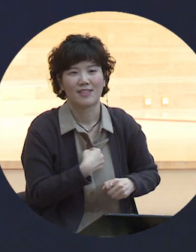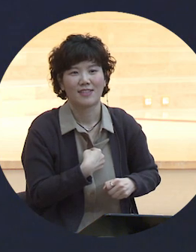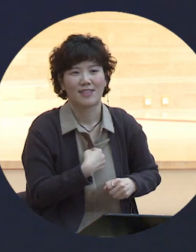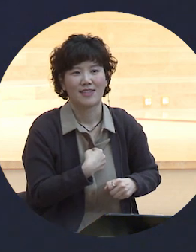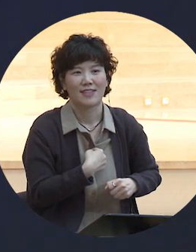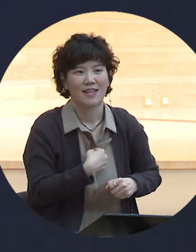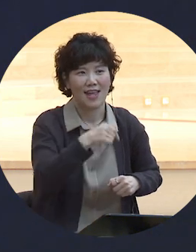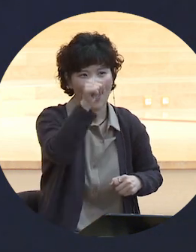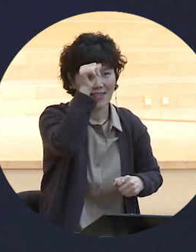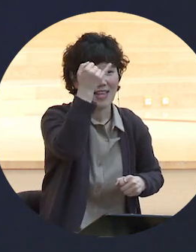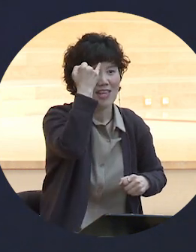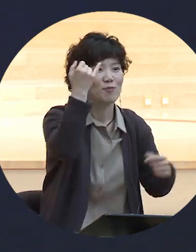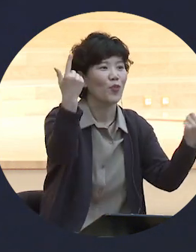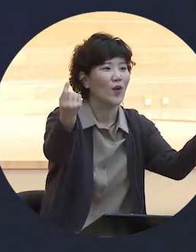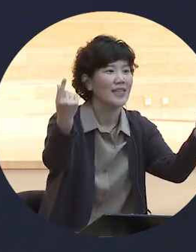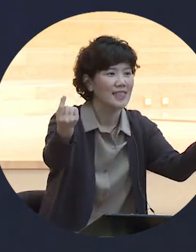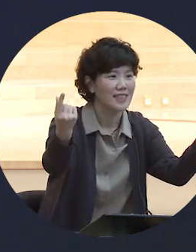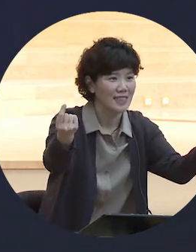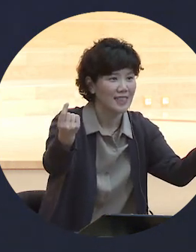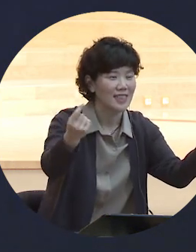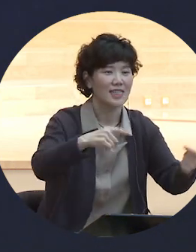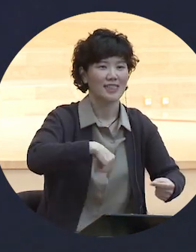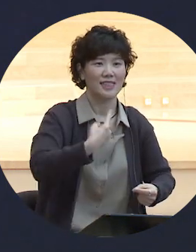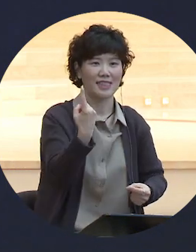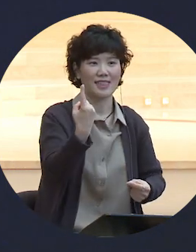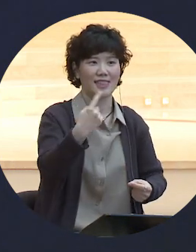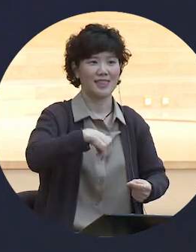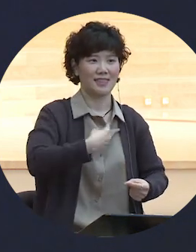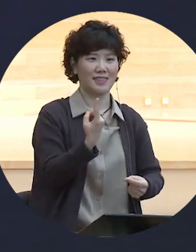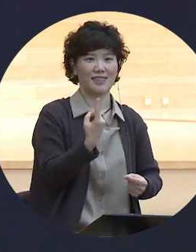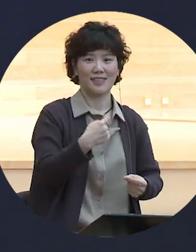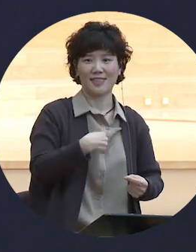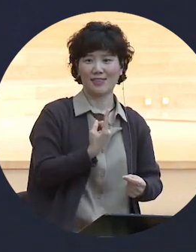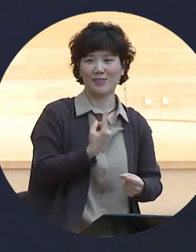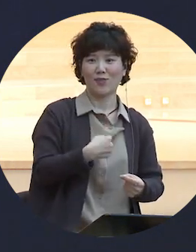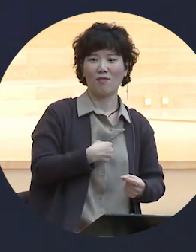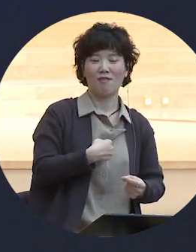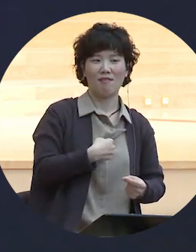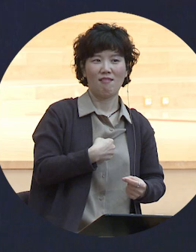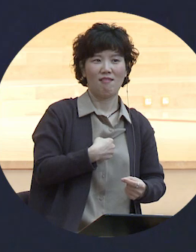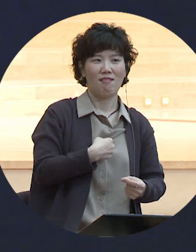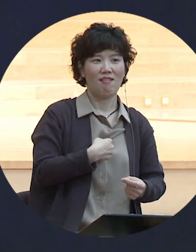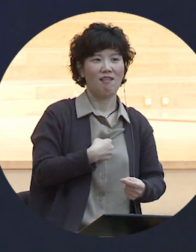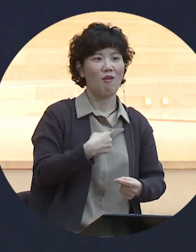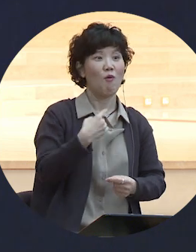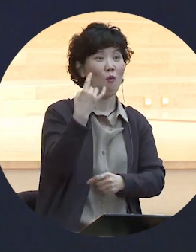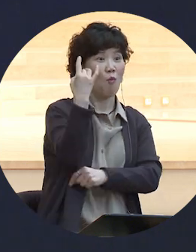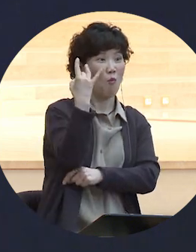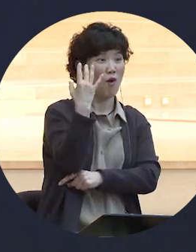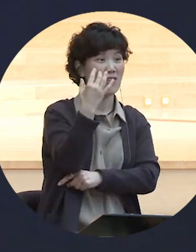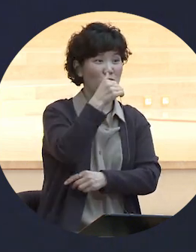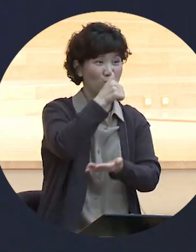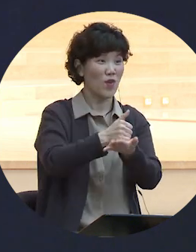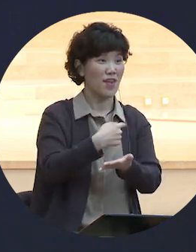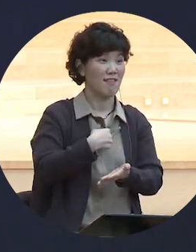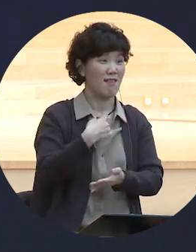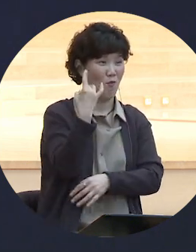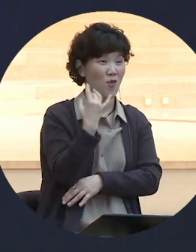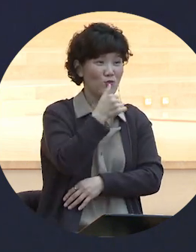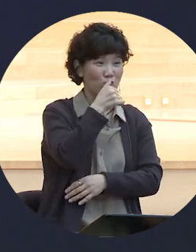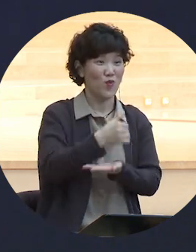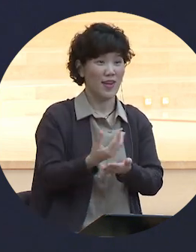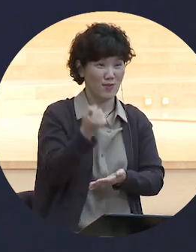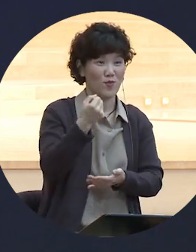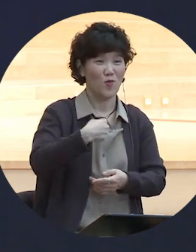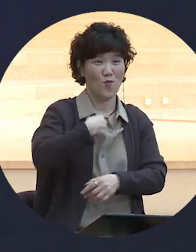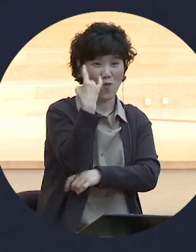아담과 이브처럼 스스로 자동 오토매틱할리 그냥 우리는 원죄를 가지고 있기 때문에 그냥 죄의